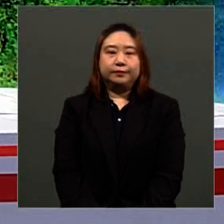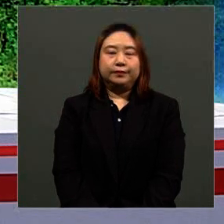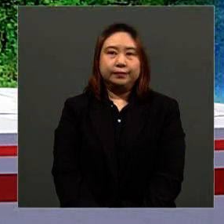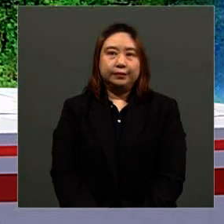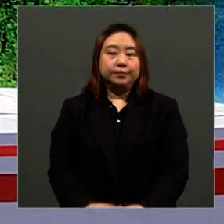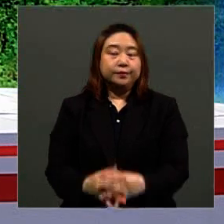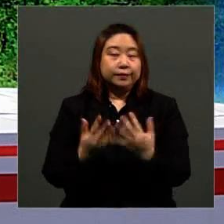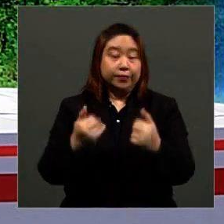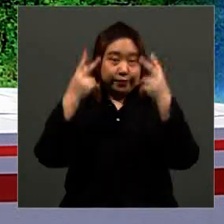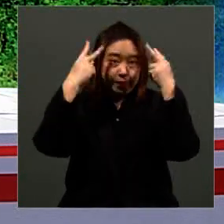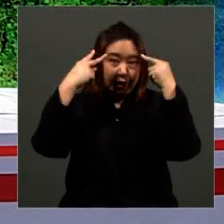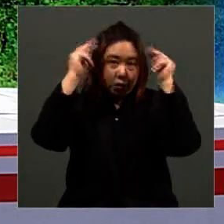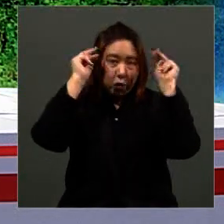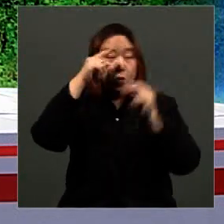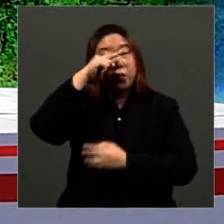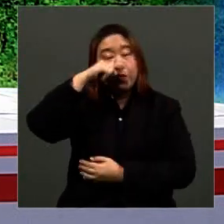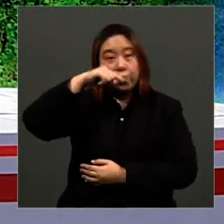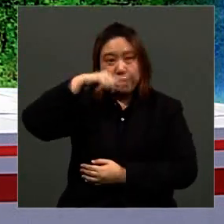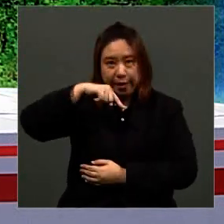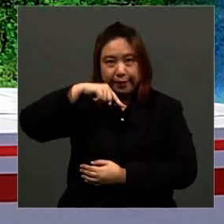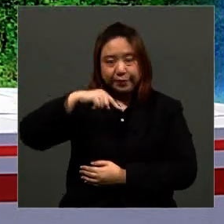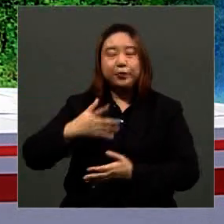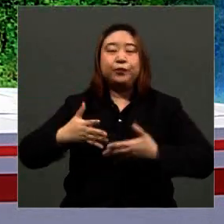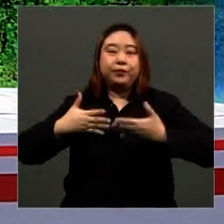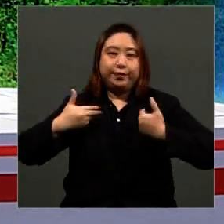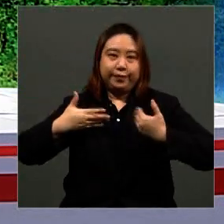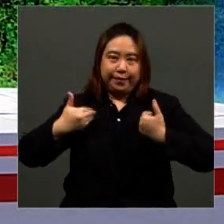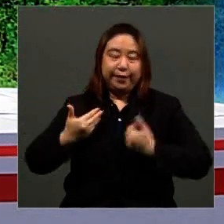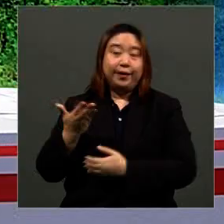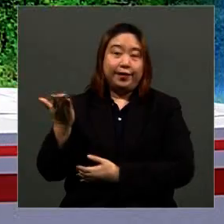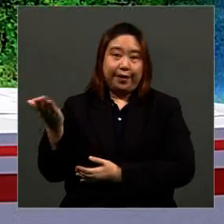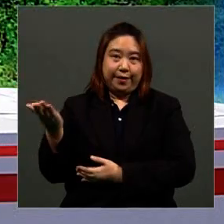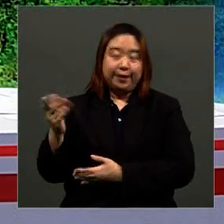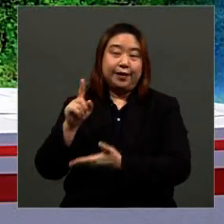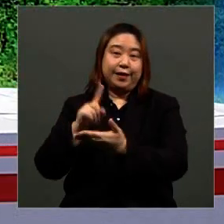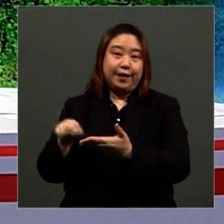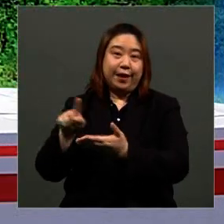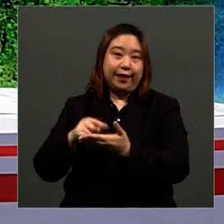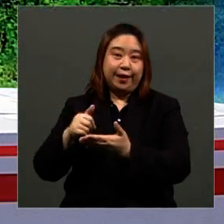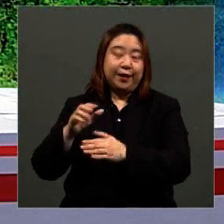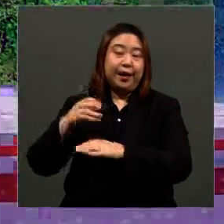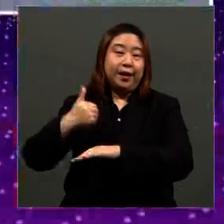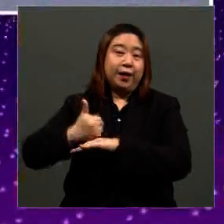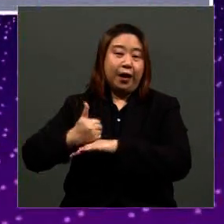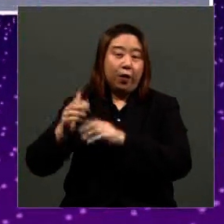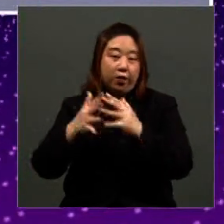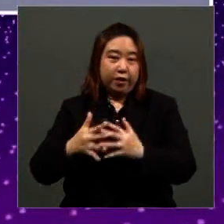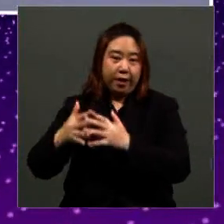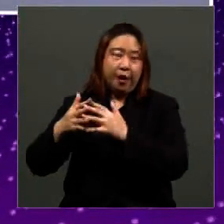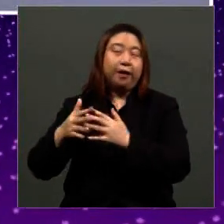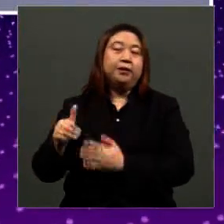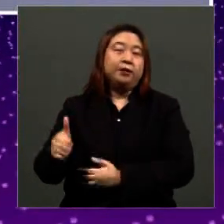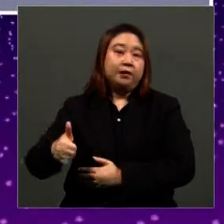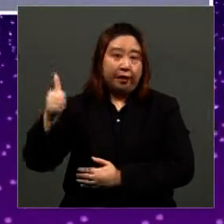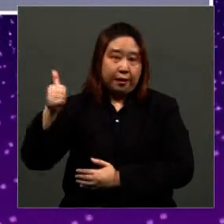และแน่นอนค่ะท่านนายกรัฐมนตรีของประเทศไทยก็แสดงความยินดีกับโดนัลด์ทรัมป์นะคะที่ชนะการเลือกตั้งประธานาธิบดีสหรัฐพร้อมทำ